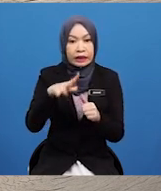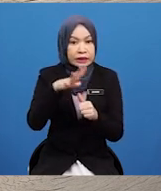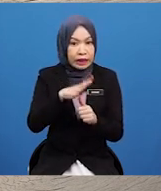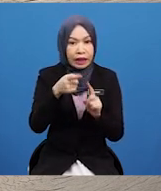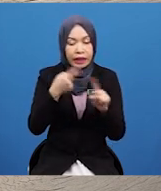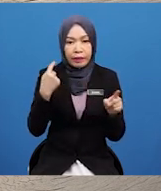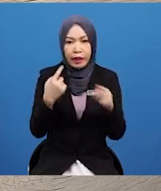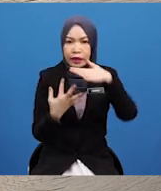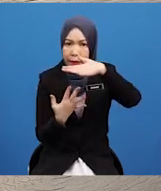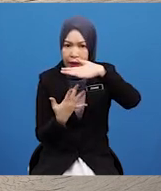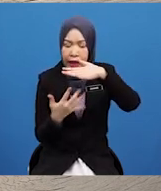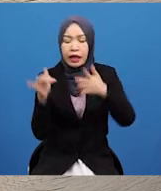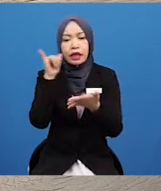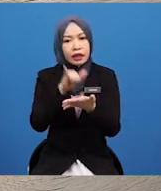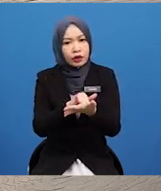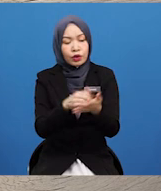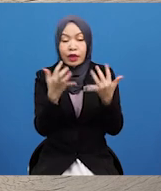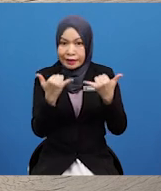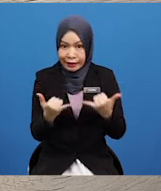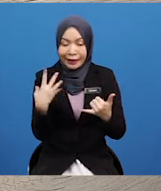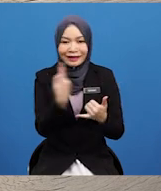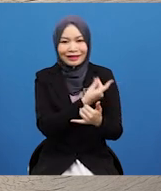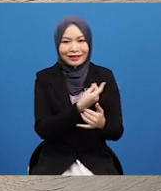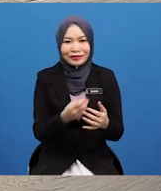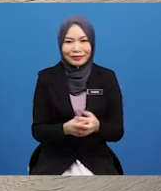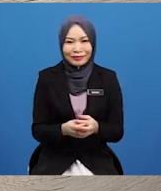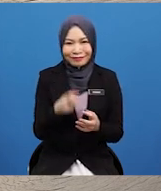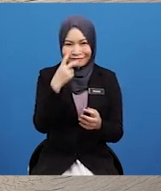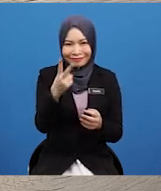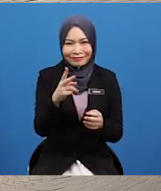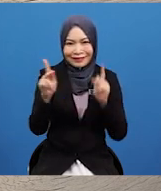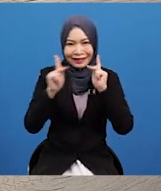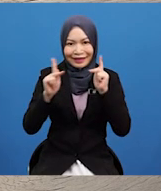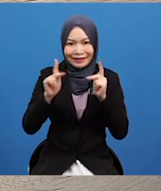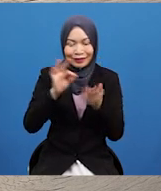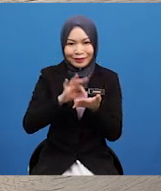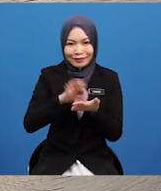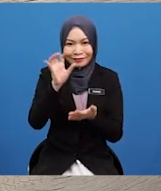Sekarang, kita beralih pula kepada kata bilangan yang keempat.